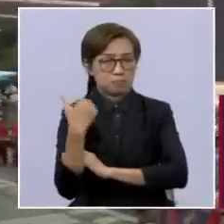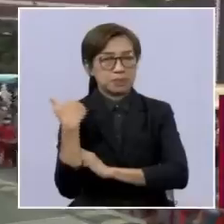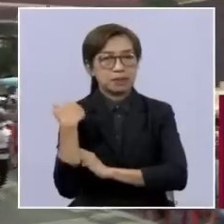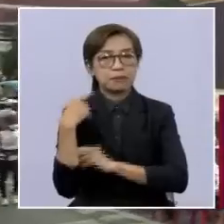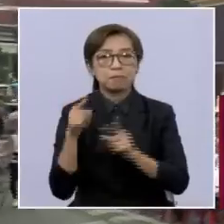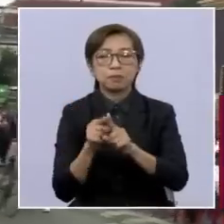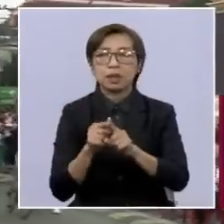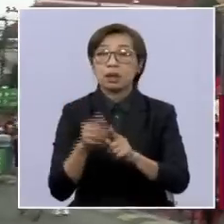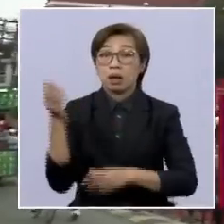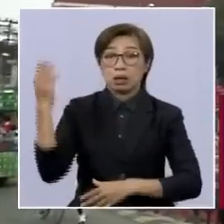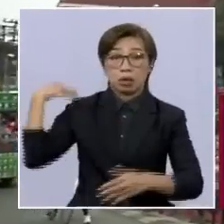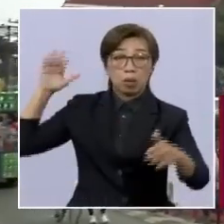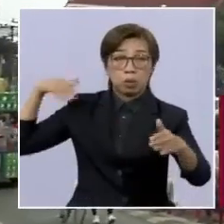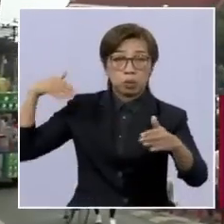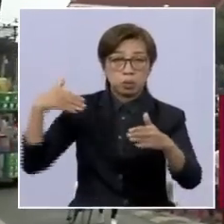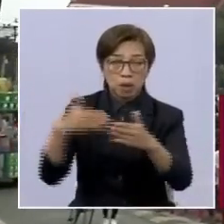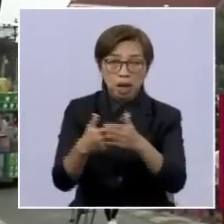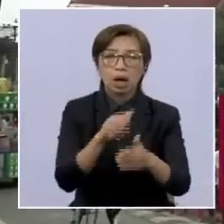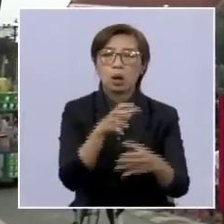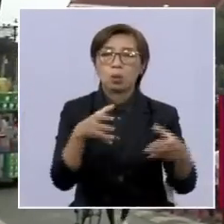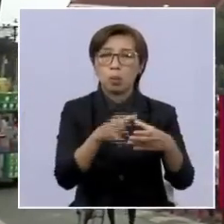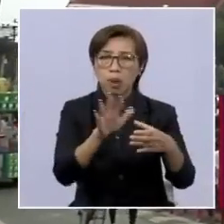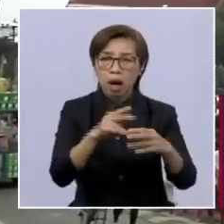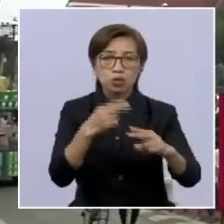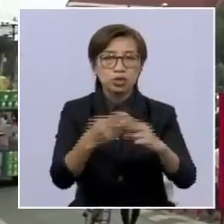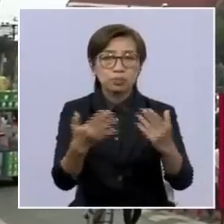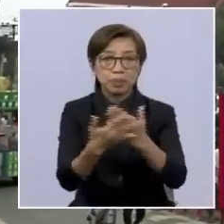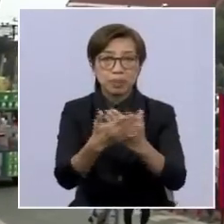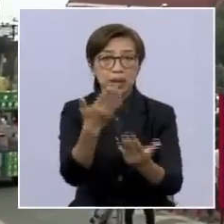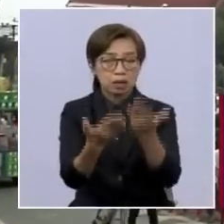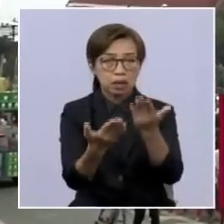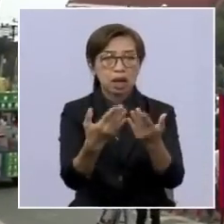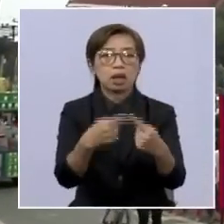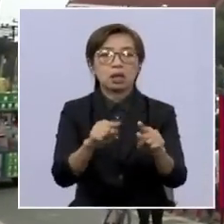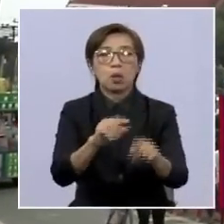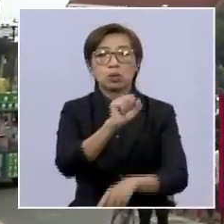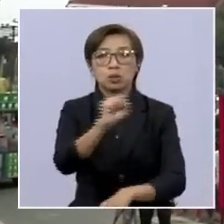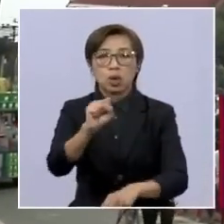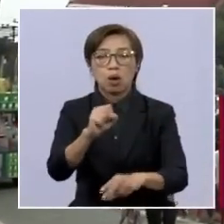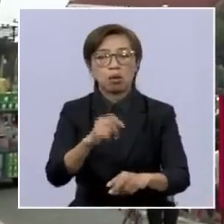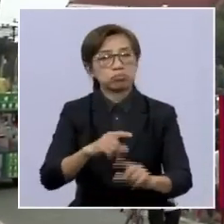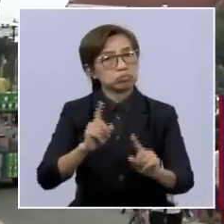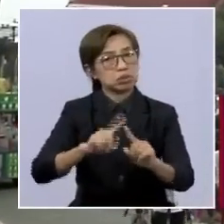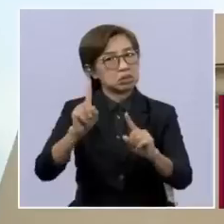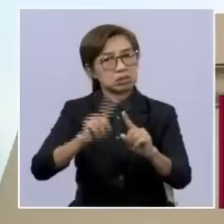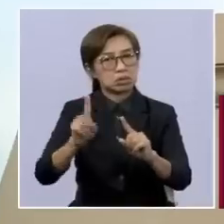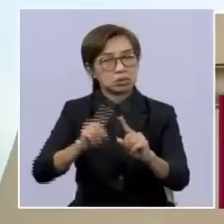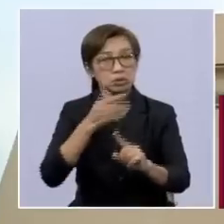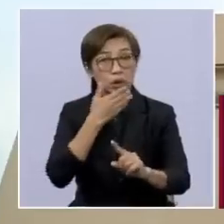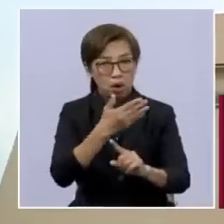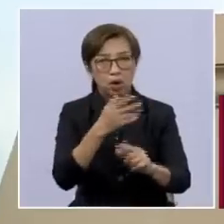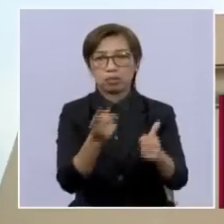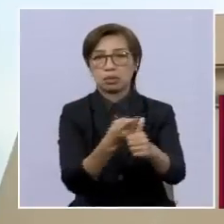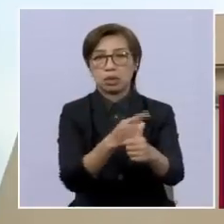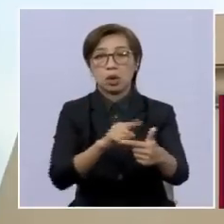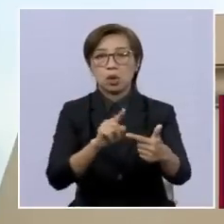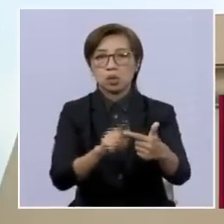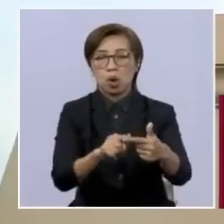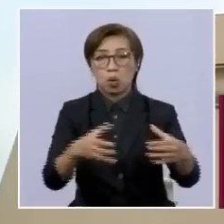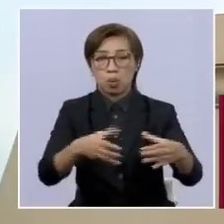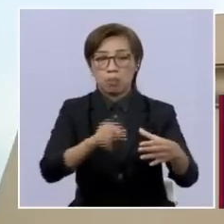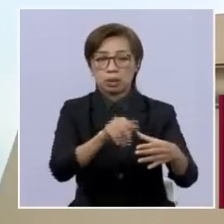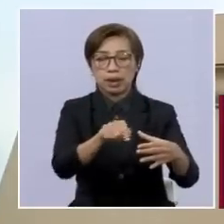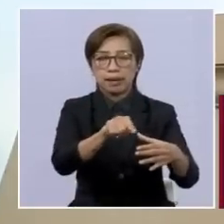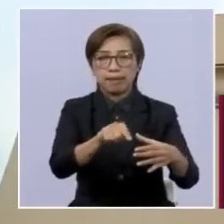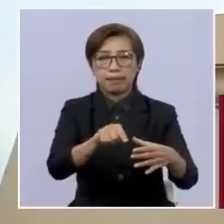ไทยรักไทยพลังประชาชนเพื่อไทยก็ได้ส.ส.เป็นที่1มาตลอดอีกประการนึงที่เป็นจุดแข็งก็คือคุณทักษิณถึง